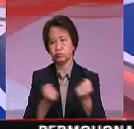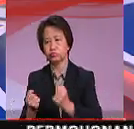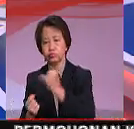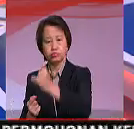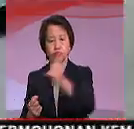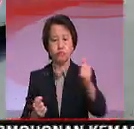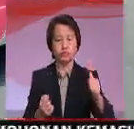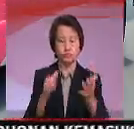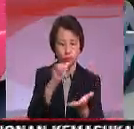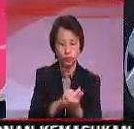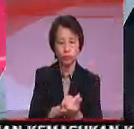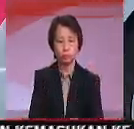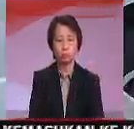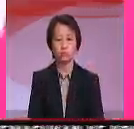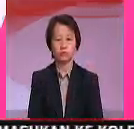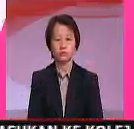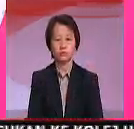tersebut.